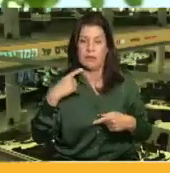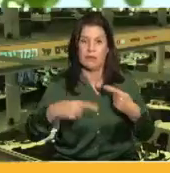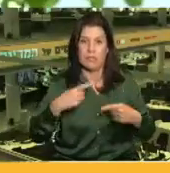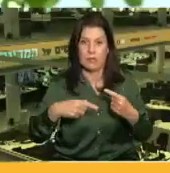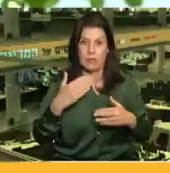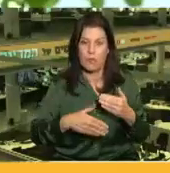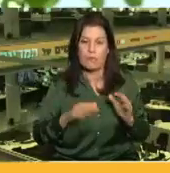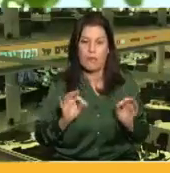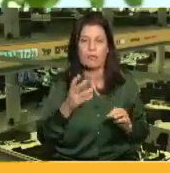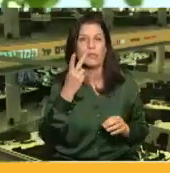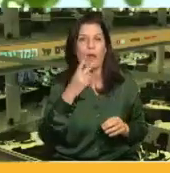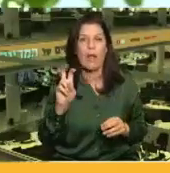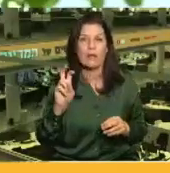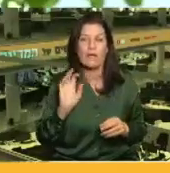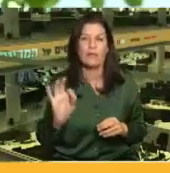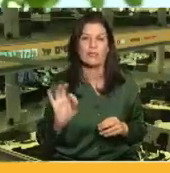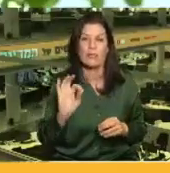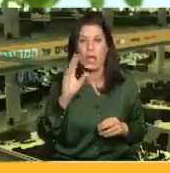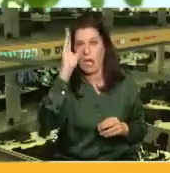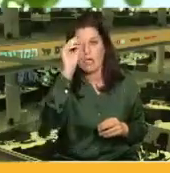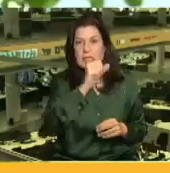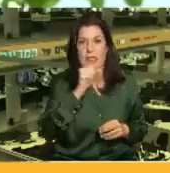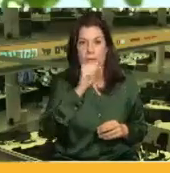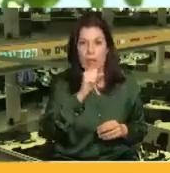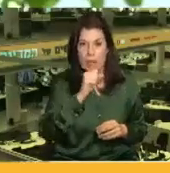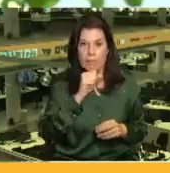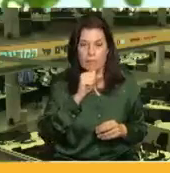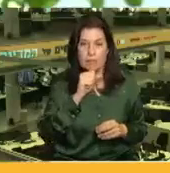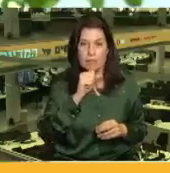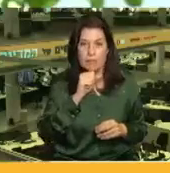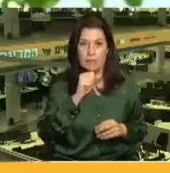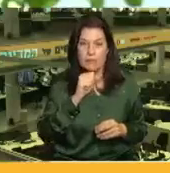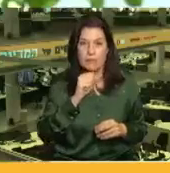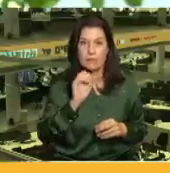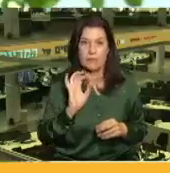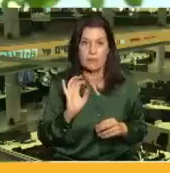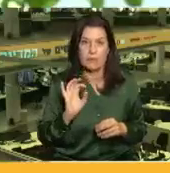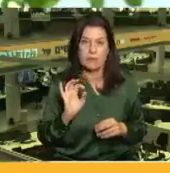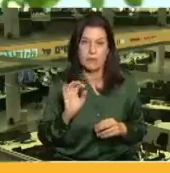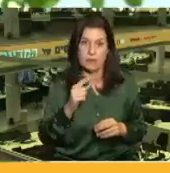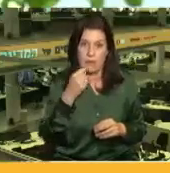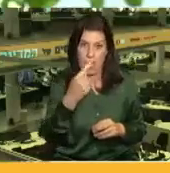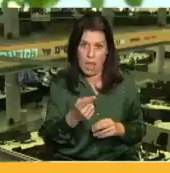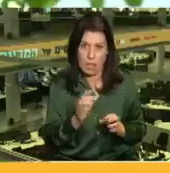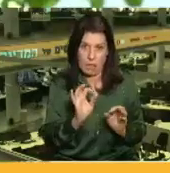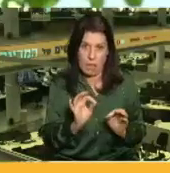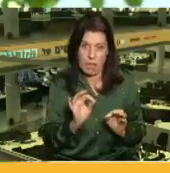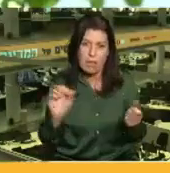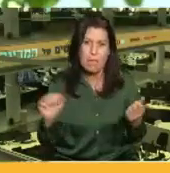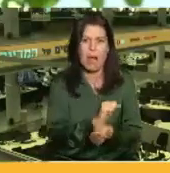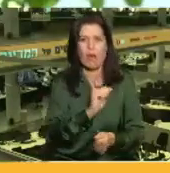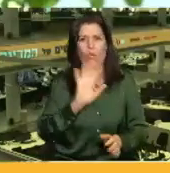פשוט העדפה של זמרים על פני זמרות, וסליחה שאני אומרת בצורה כזאת בוטה, ומחיקתן.